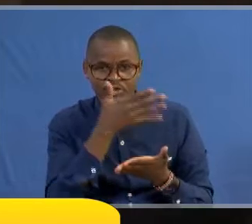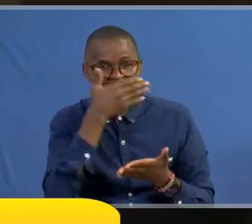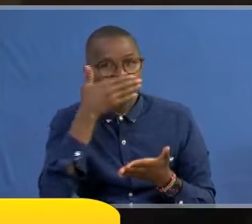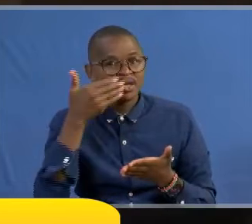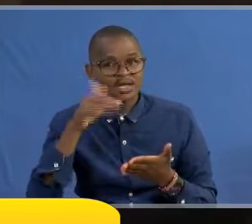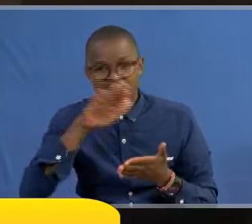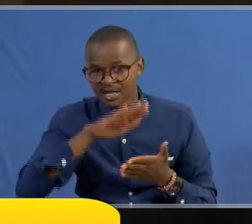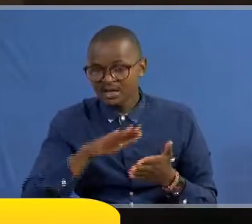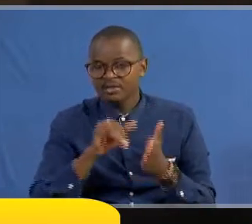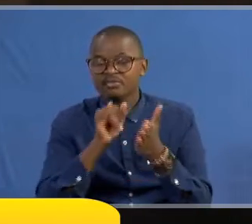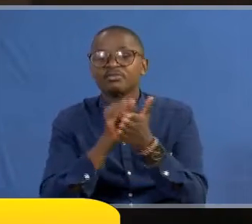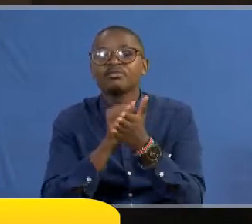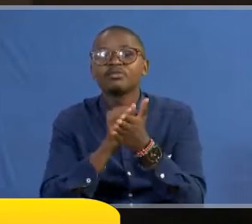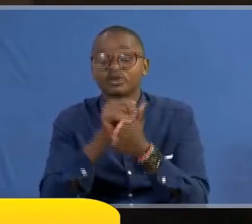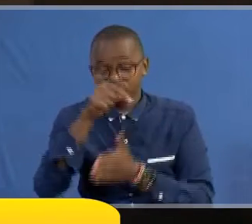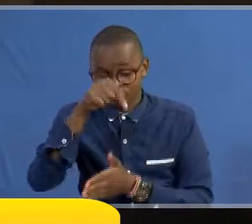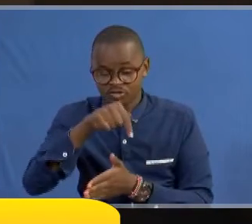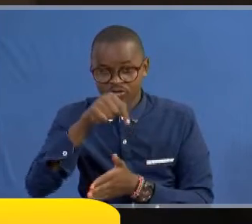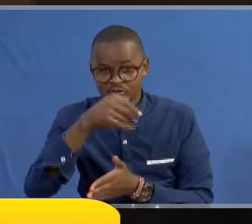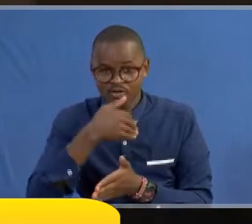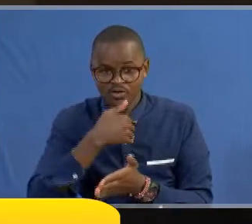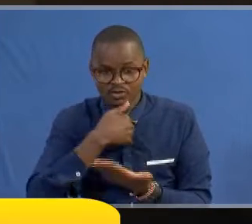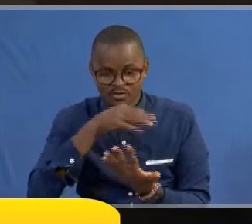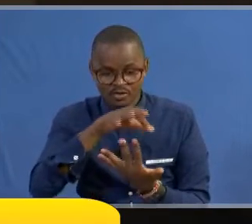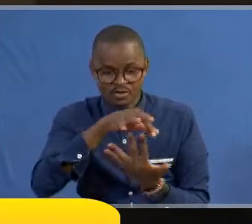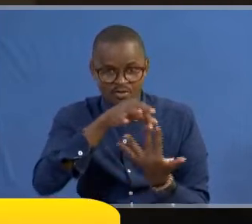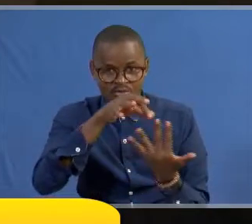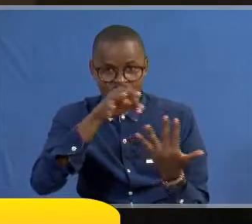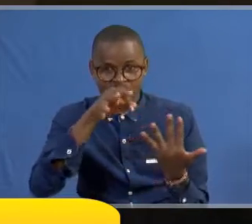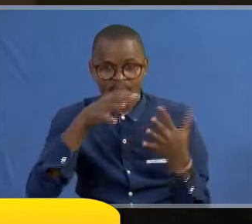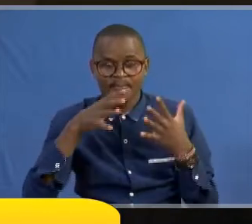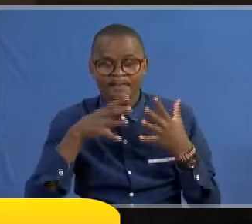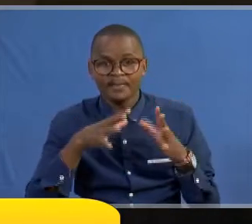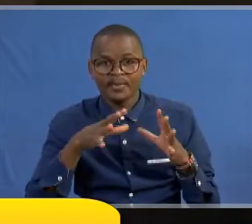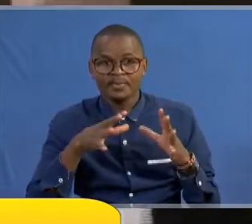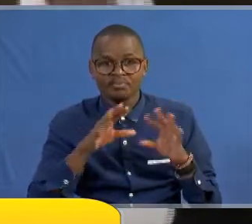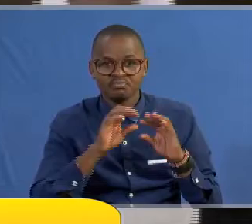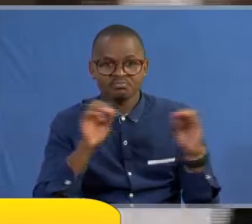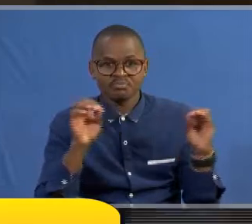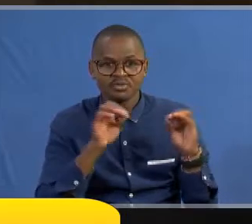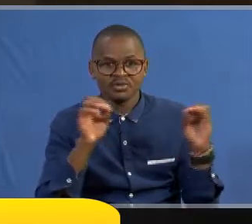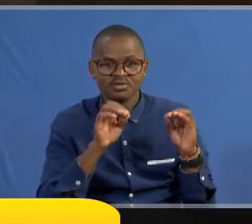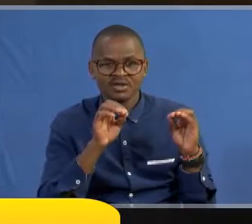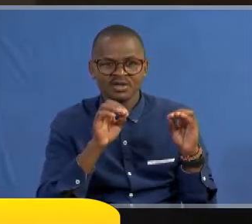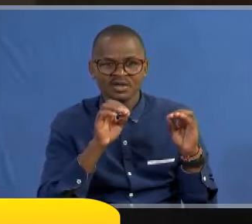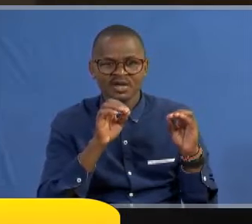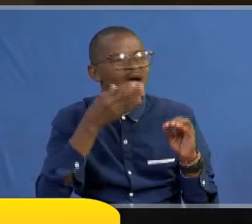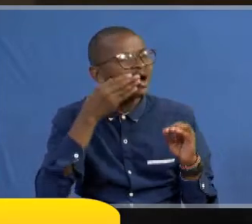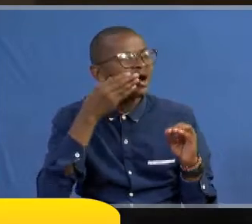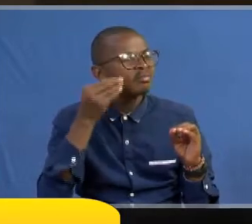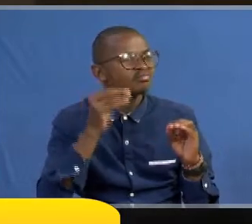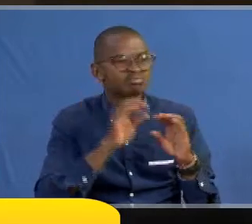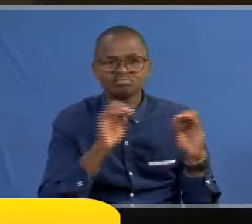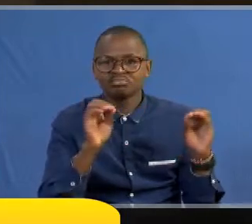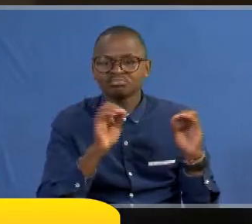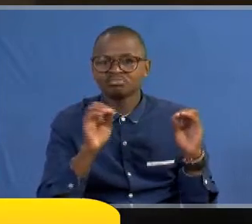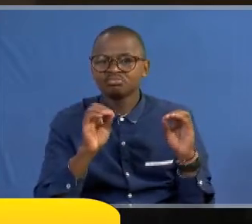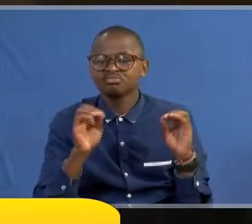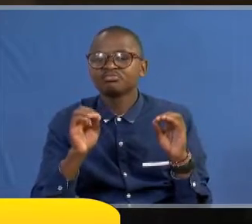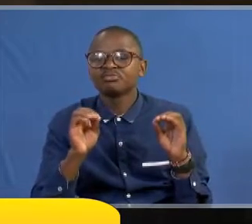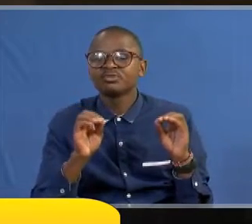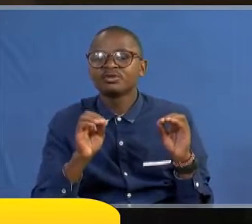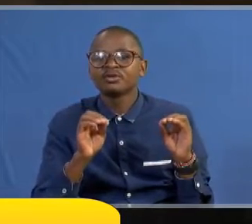yake. Leo tunachagua watu ambao hawana tajriba, hawana